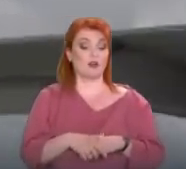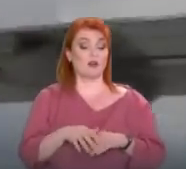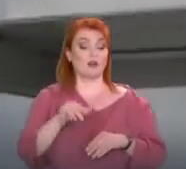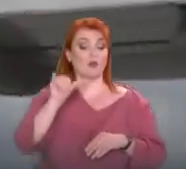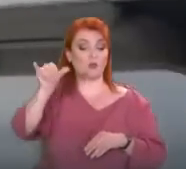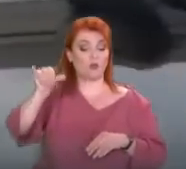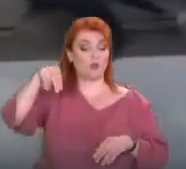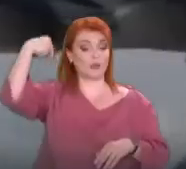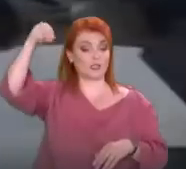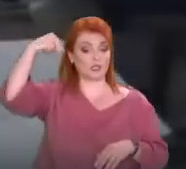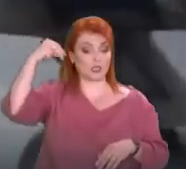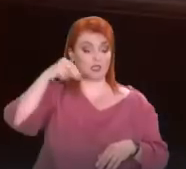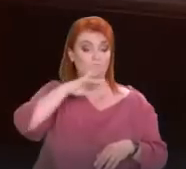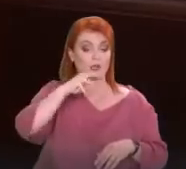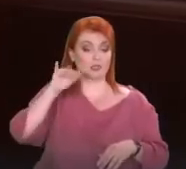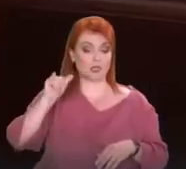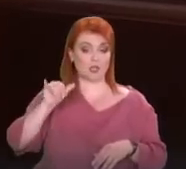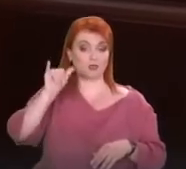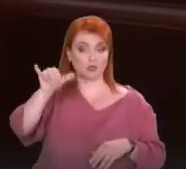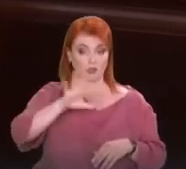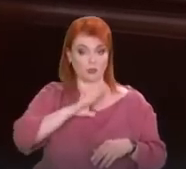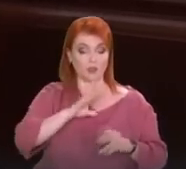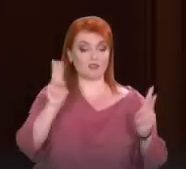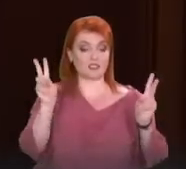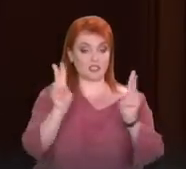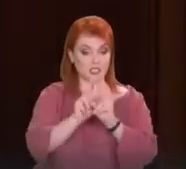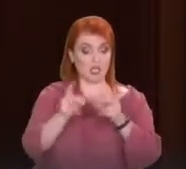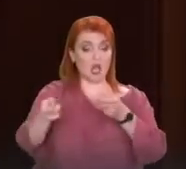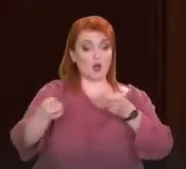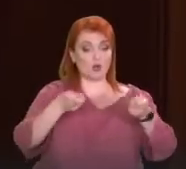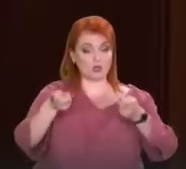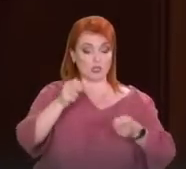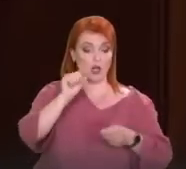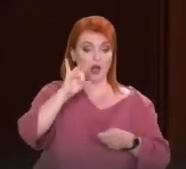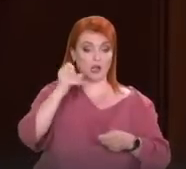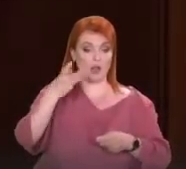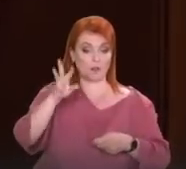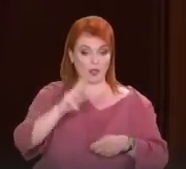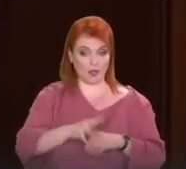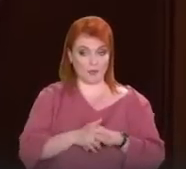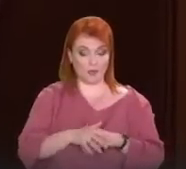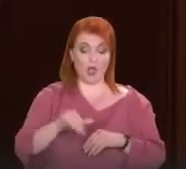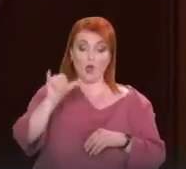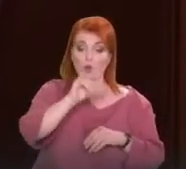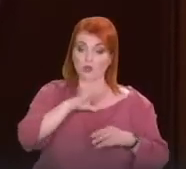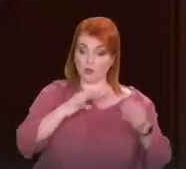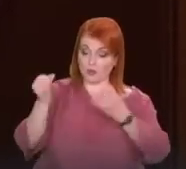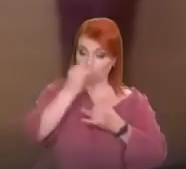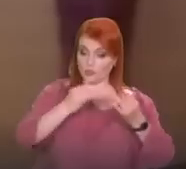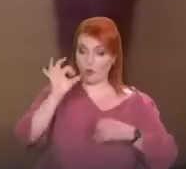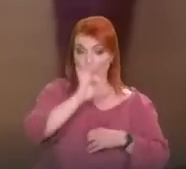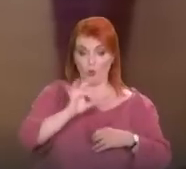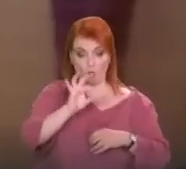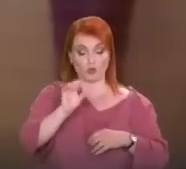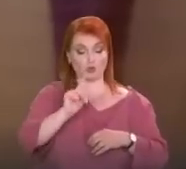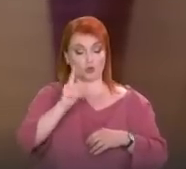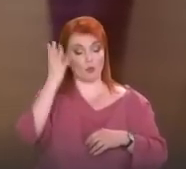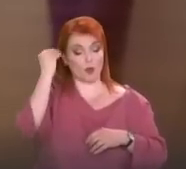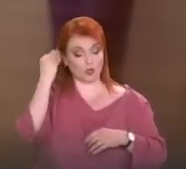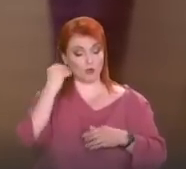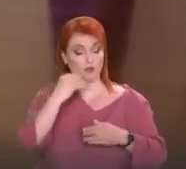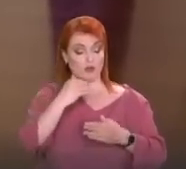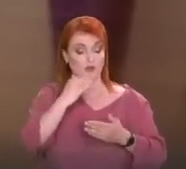cu ambasadorul Emiratelor Arabe Unite, Salem Ahmed Al-Kabi. De asemenea, s-a discutat despre includerea țării noastre în lista statelor ai